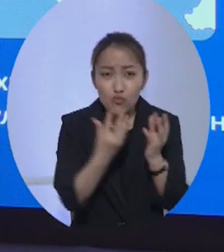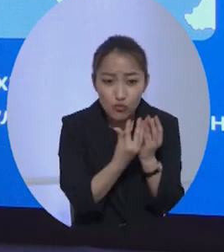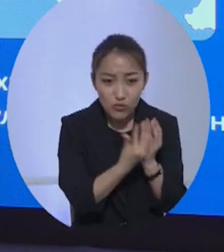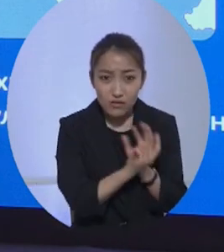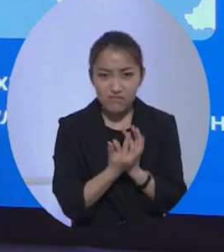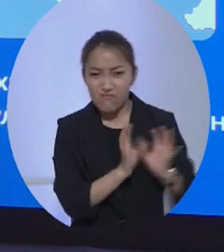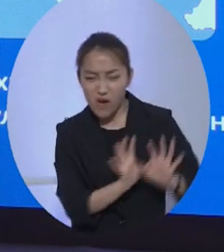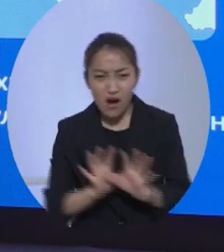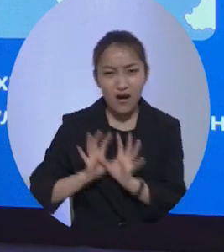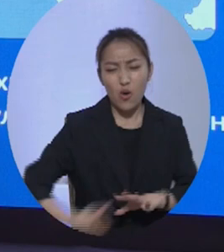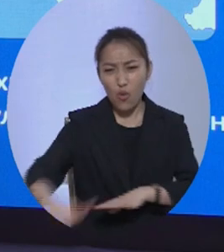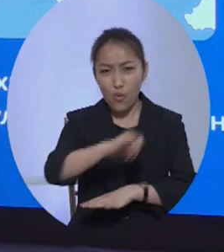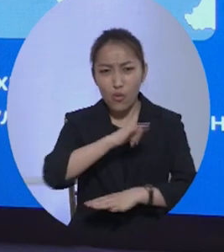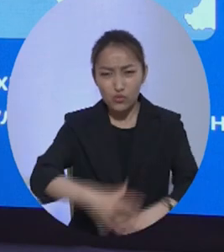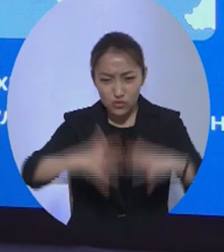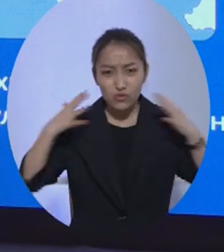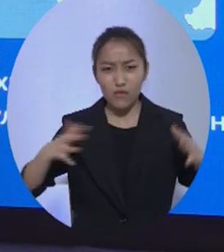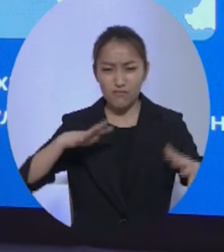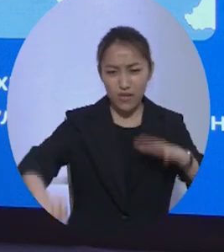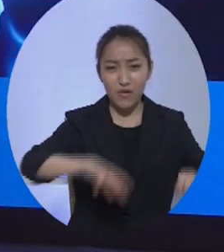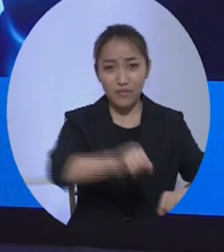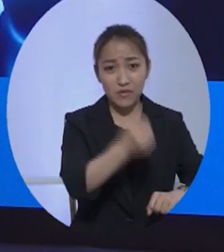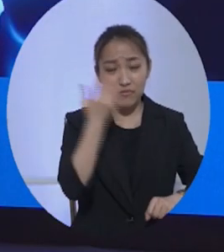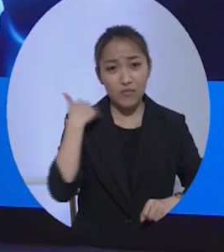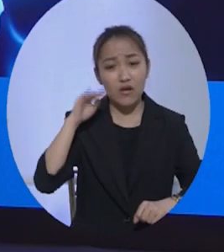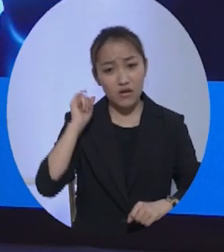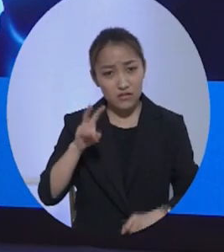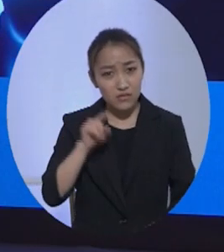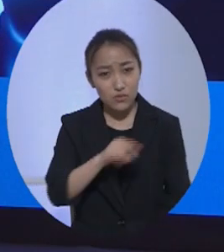явж исэн үг дээдс маань энэ одоо ямар одоо юугээр